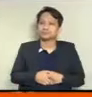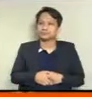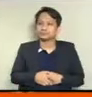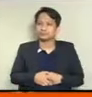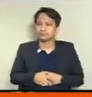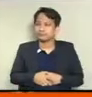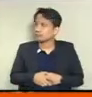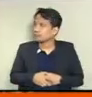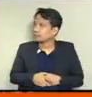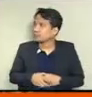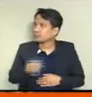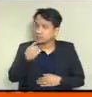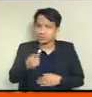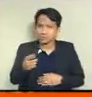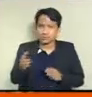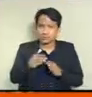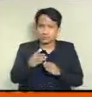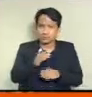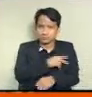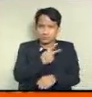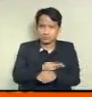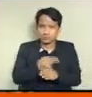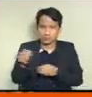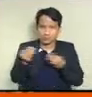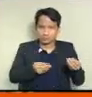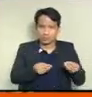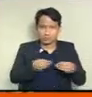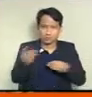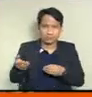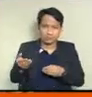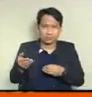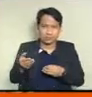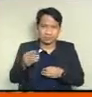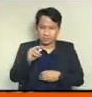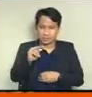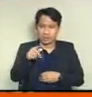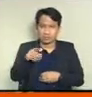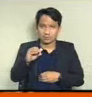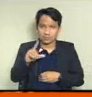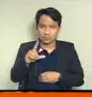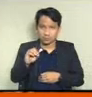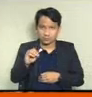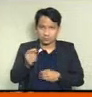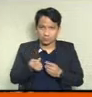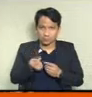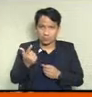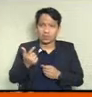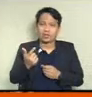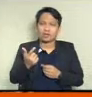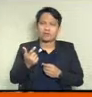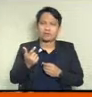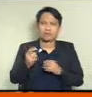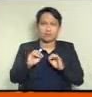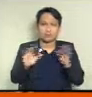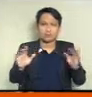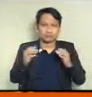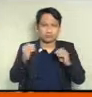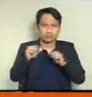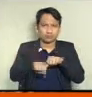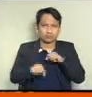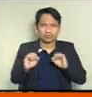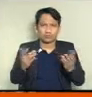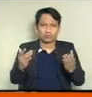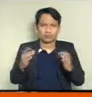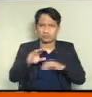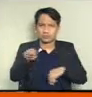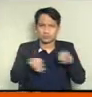Not unless some of the powers that have been given by NAPOLCOM would be withdrawn. No, so far, wala namang binago. No?